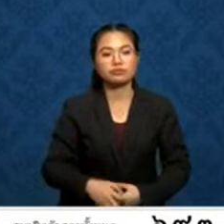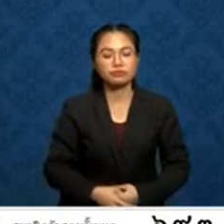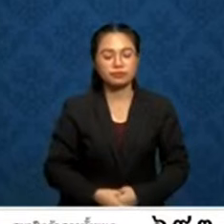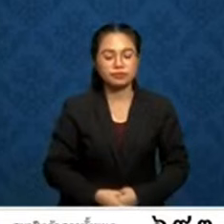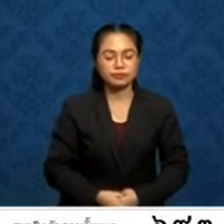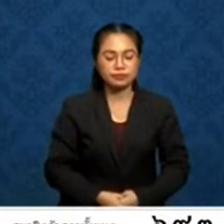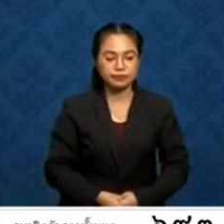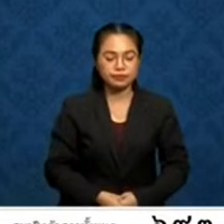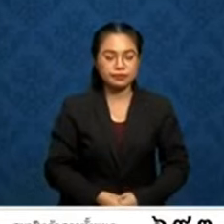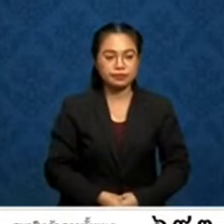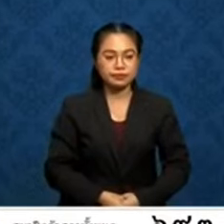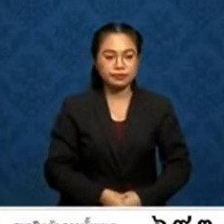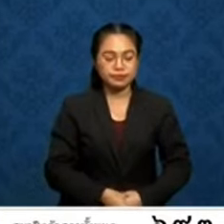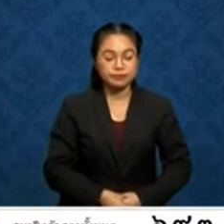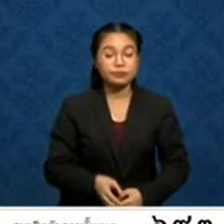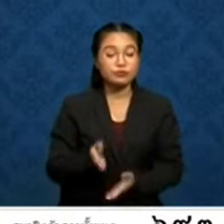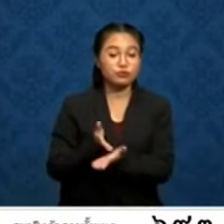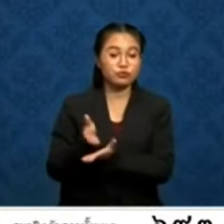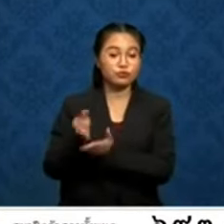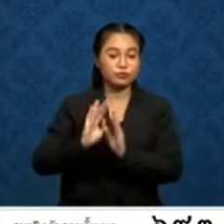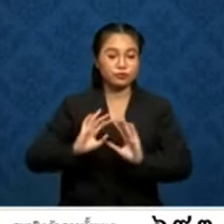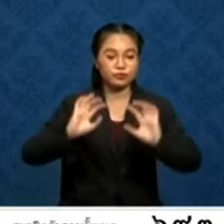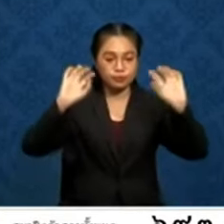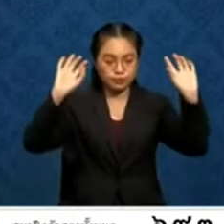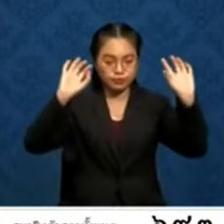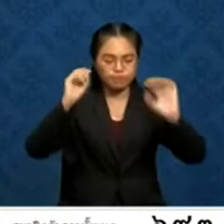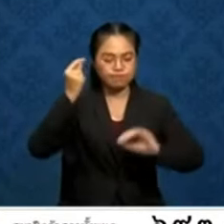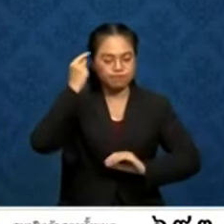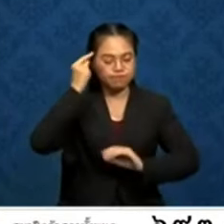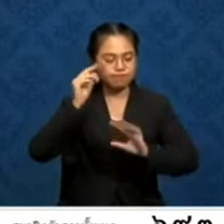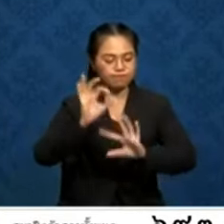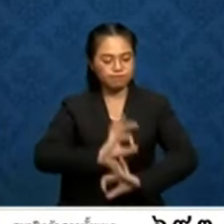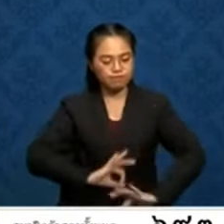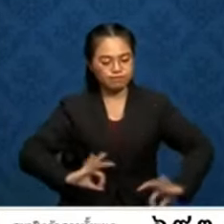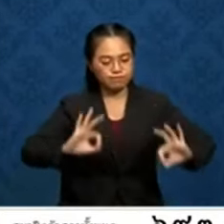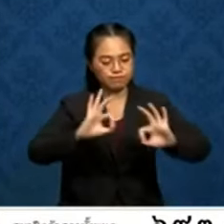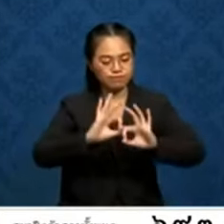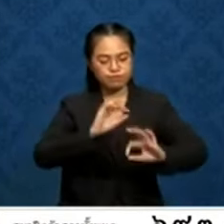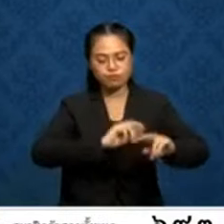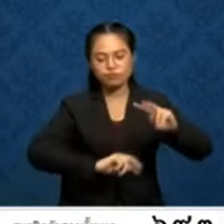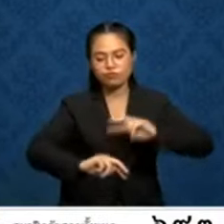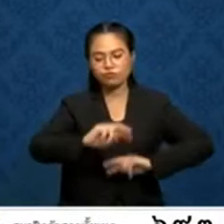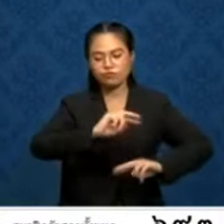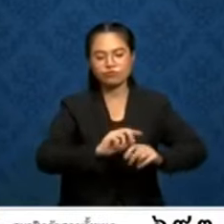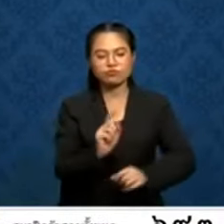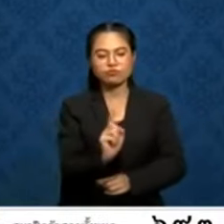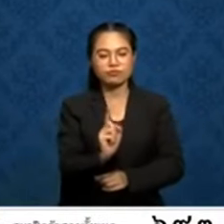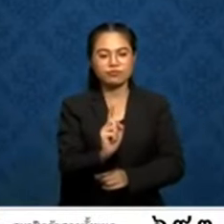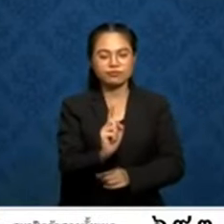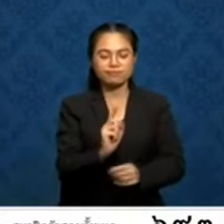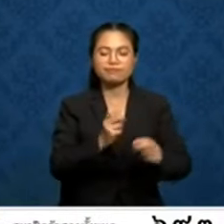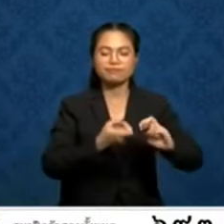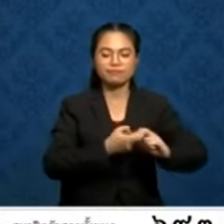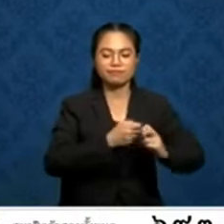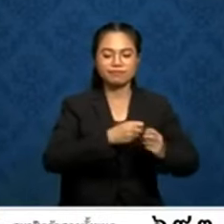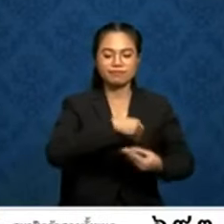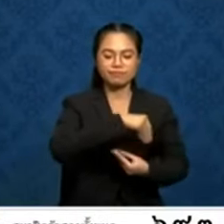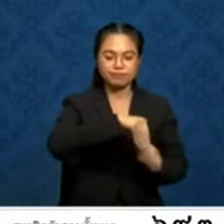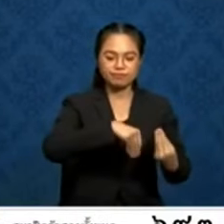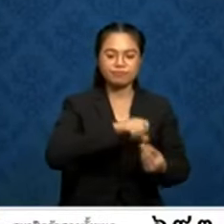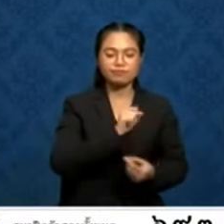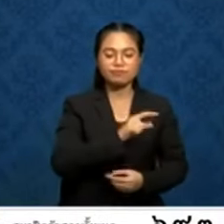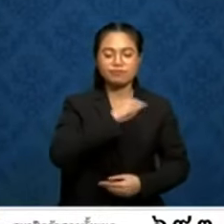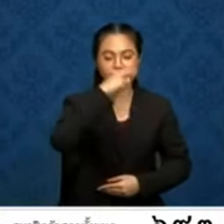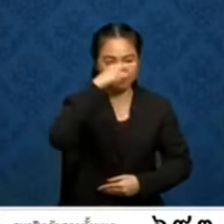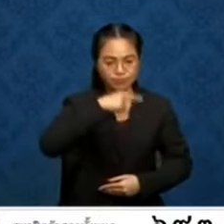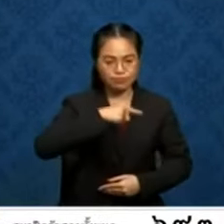ในขณะเดียวกันรัฐบาลจะให้ความสำคัญกับการรักษาเสถียรภาพทางเศรษฐกิจของประเทศและดำเนินนโย